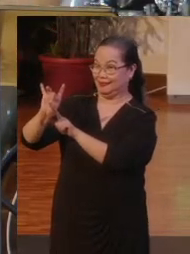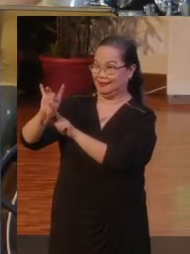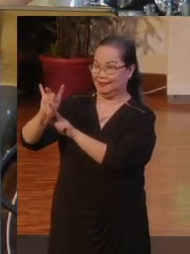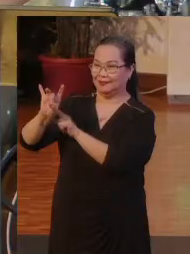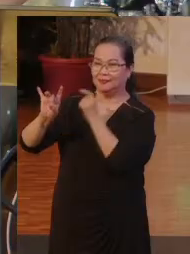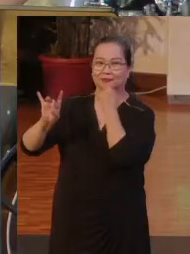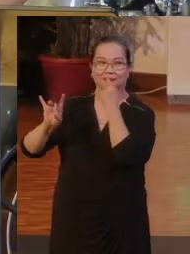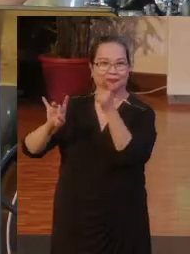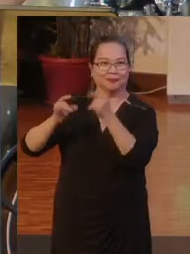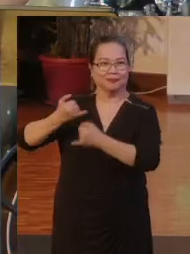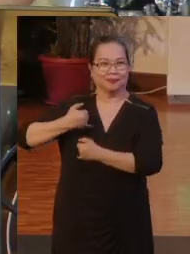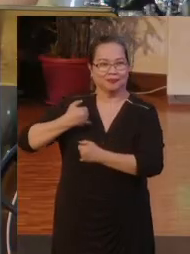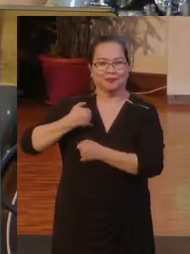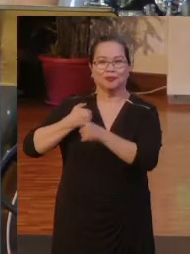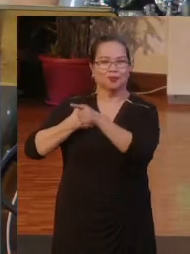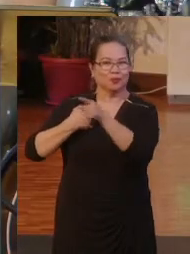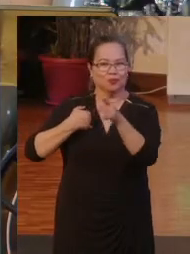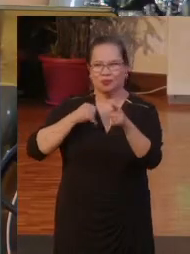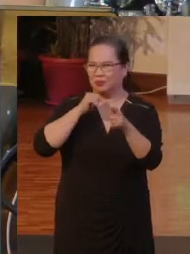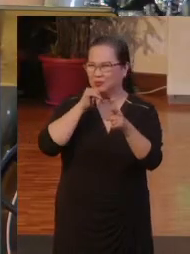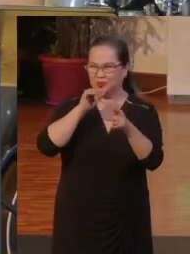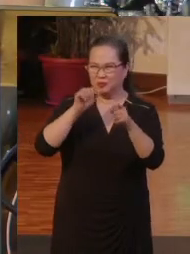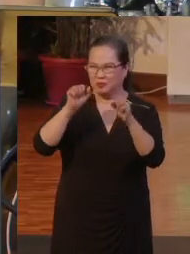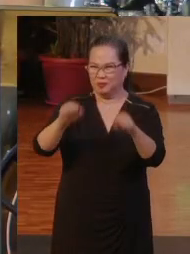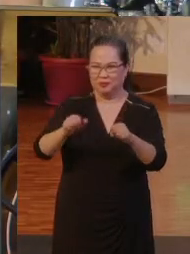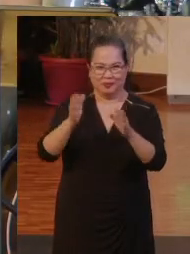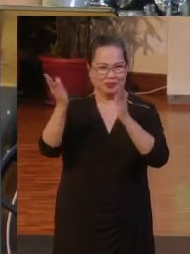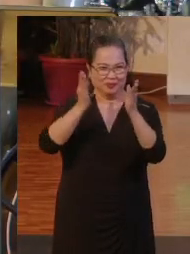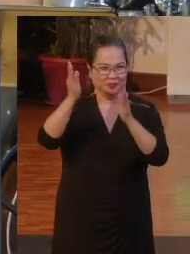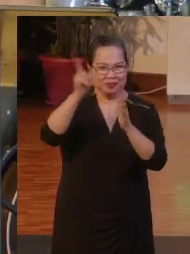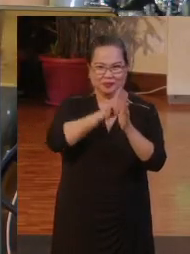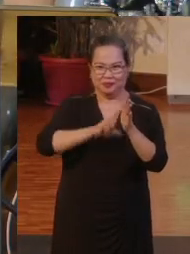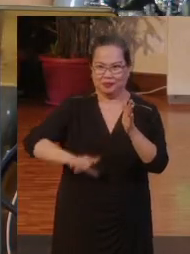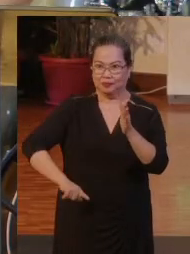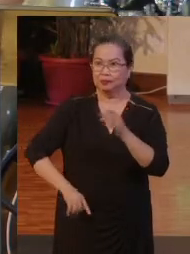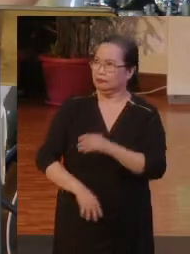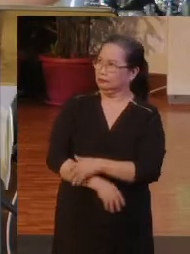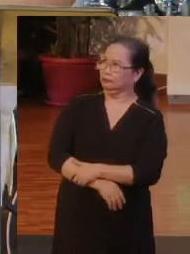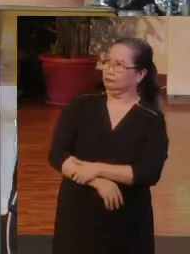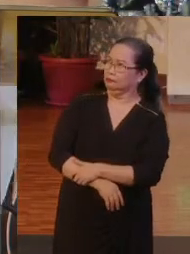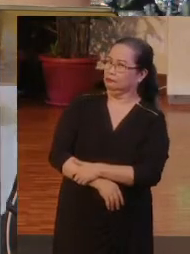28, sabi ni Joshua, "You are not able to serve the Lord." Ha?